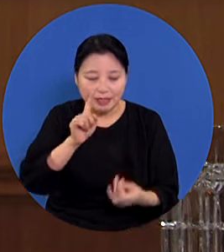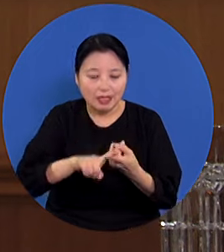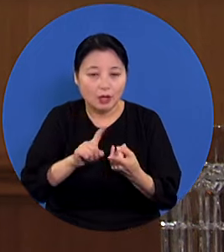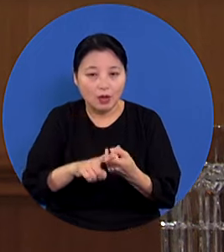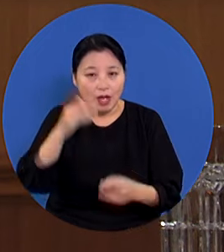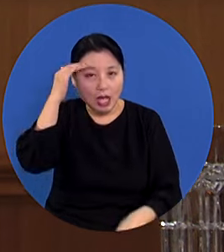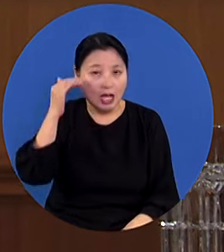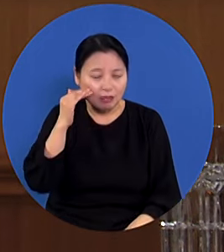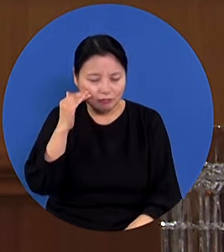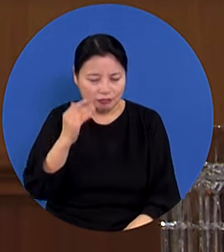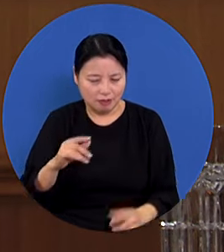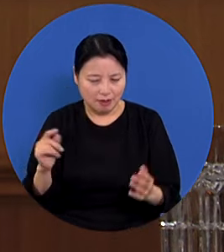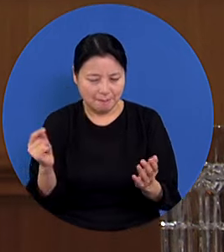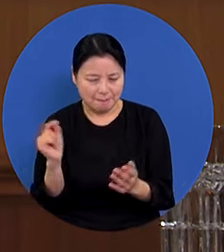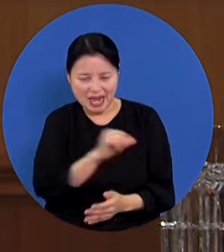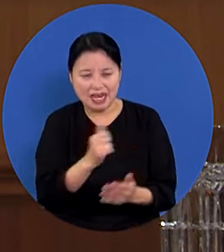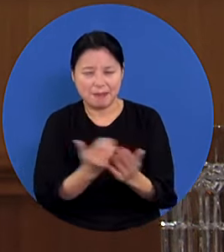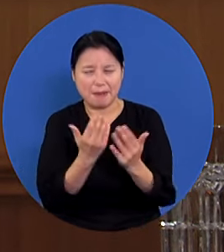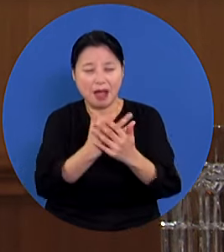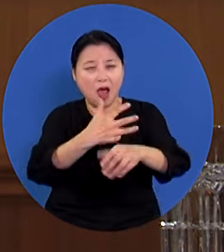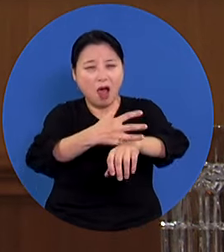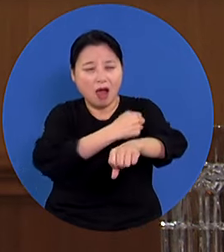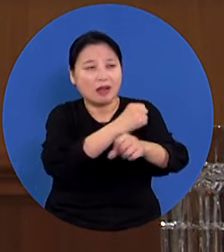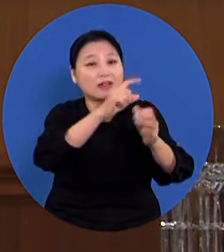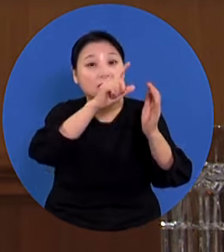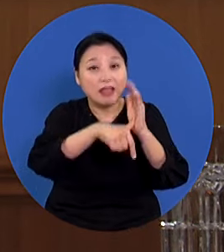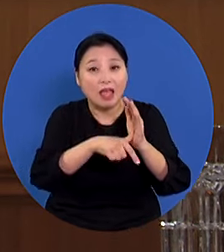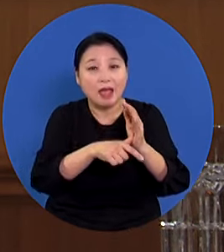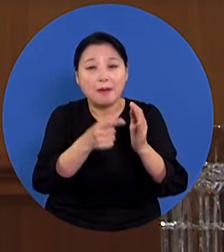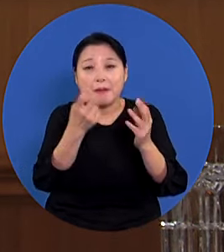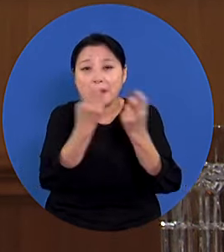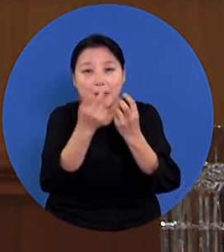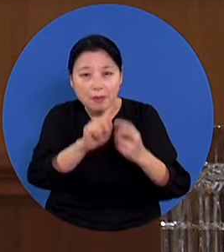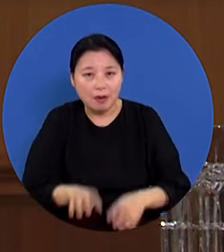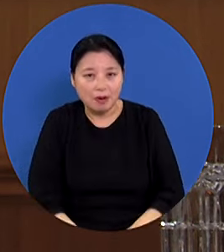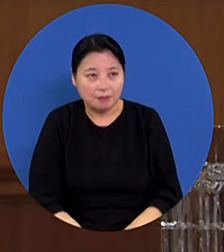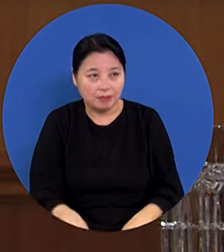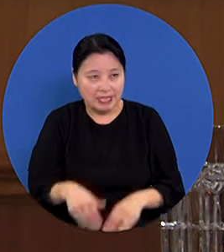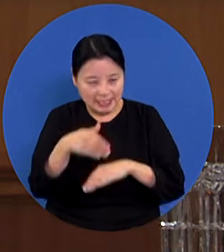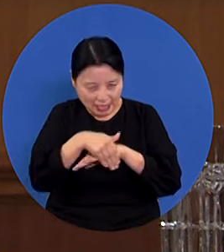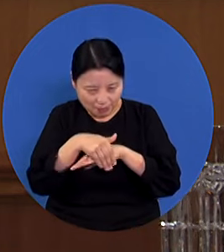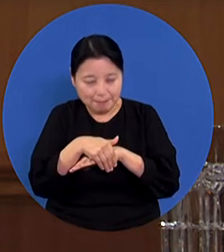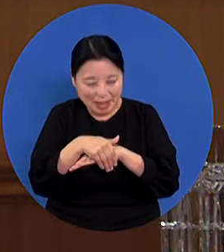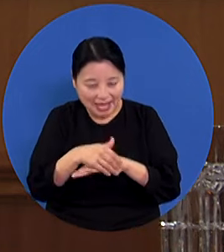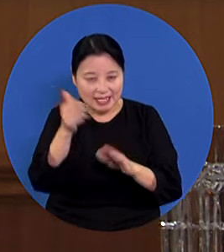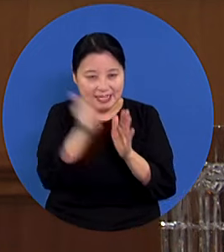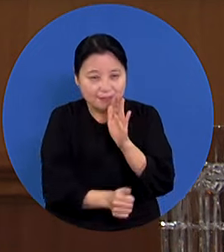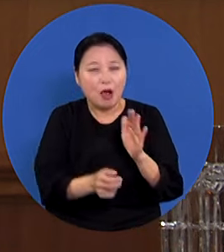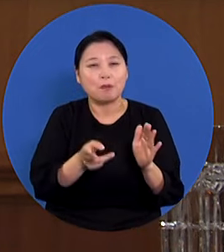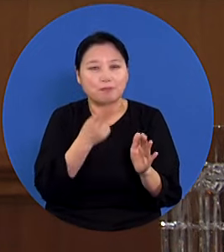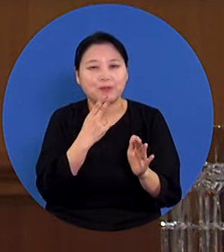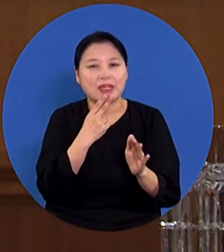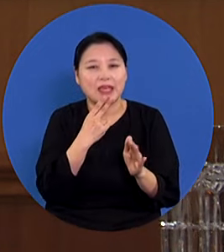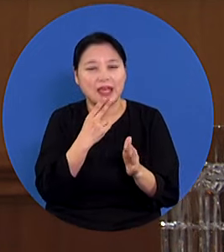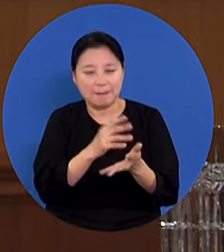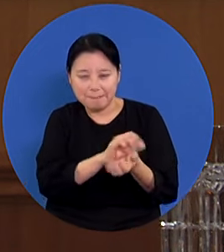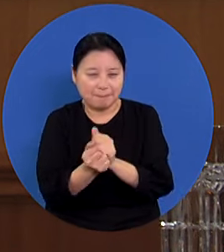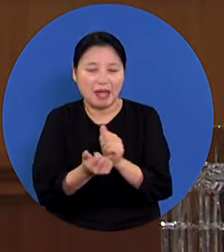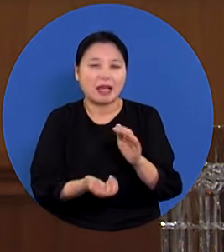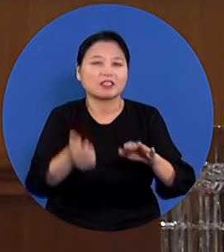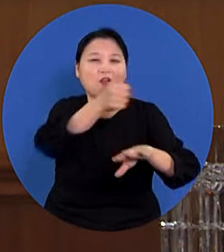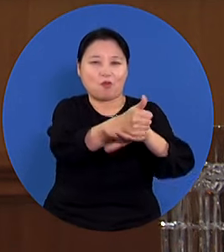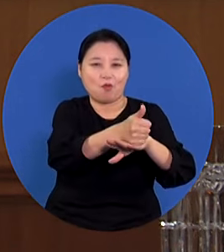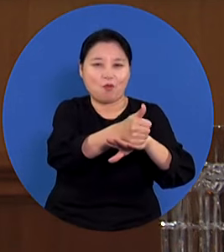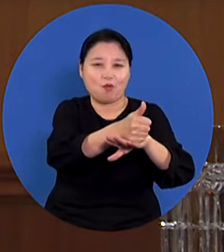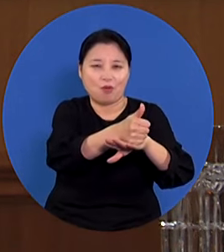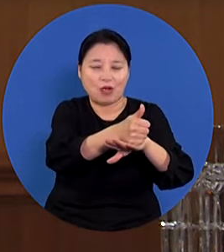말씀하시면서 우리나라가 빠른 성장을 하기 네. 위해서 선택한 방법이 계획적이고 실패를 최소화하는 문화를 하다 보니까 평가나